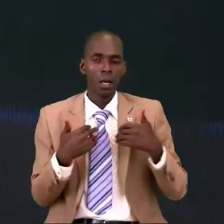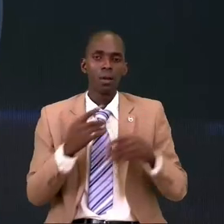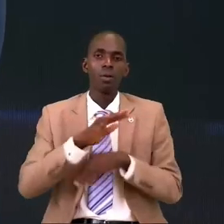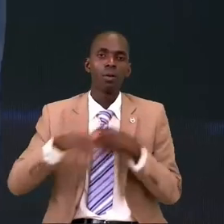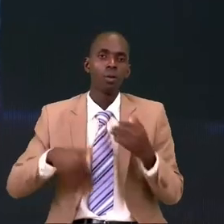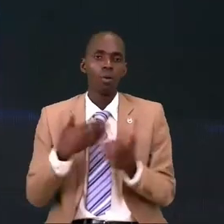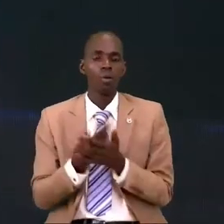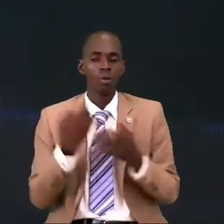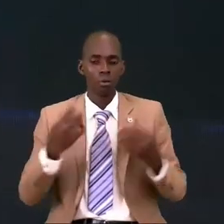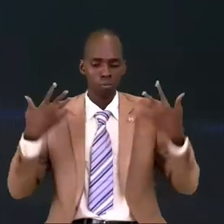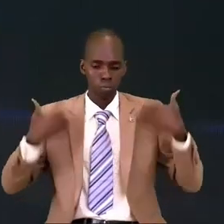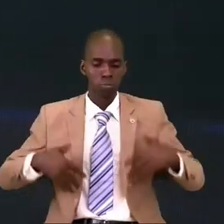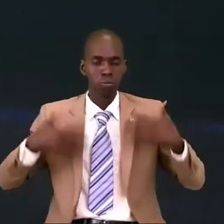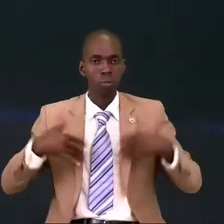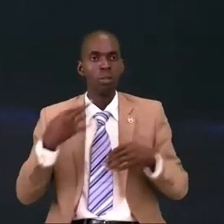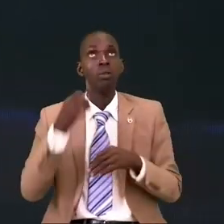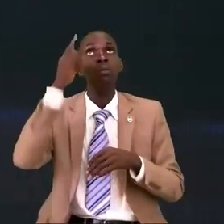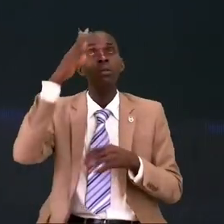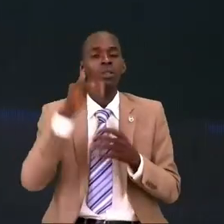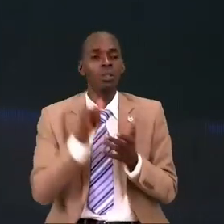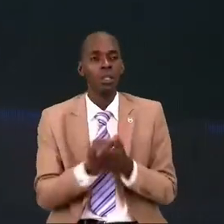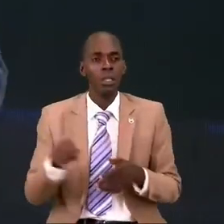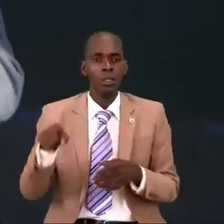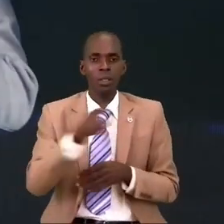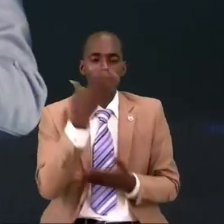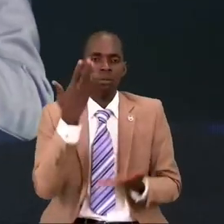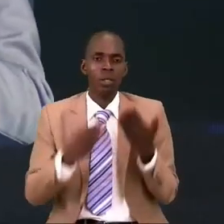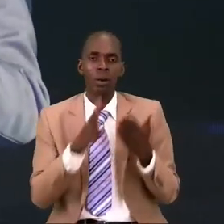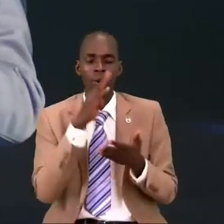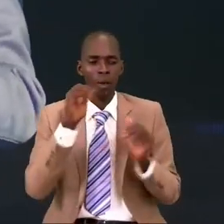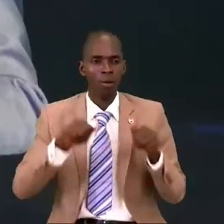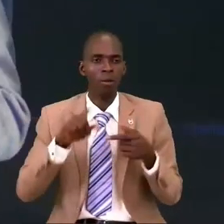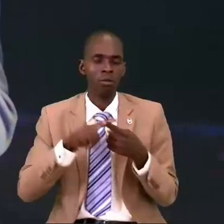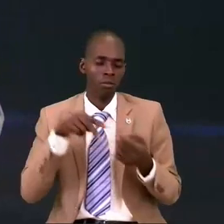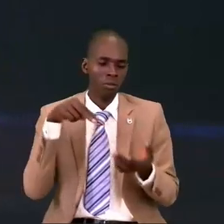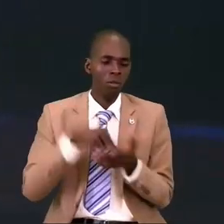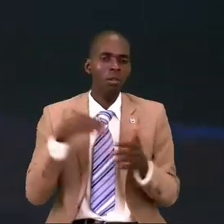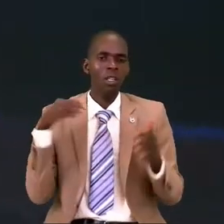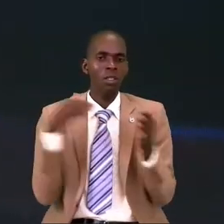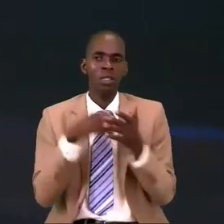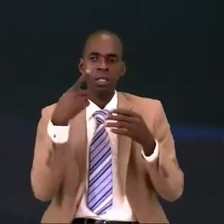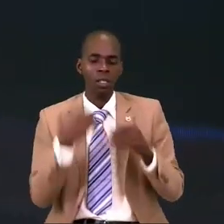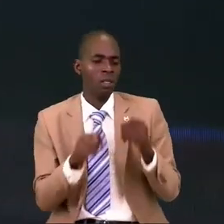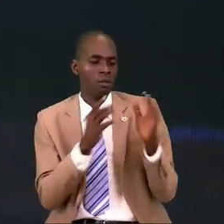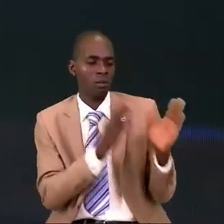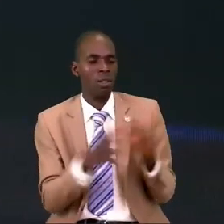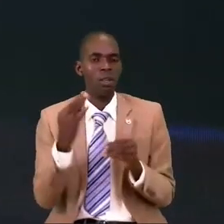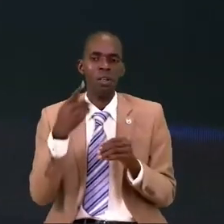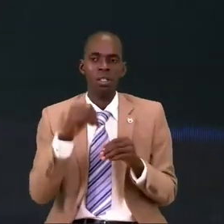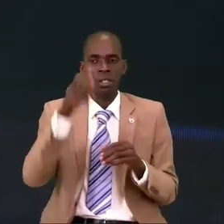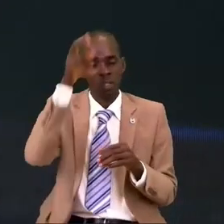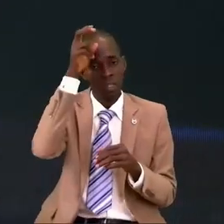les ruses du diable. Verset 12, il dit, car nous n'avons pas